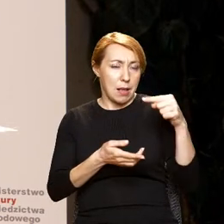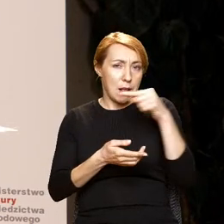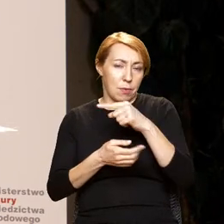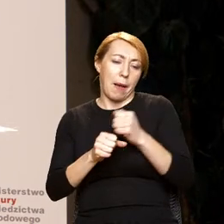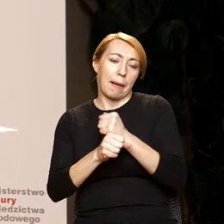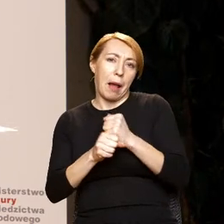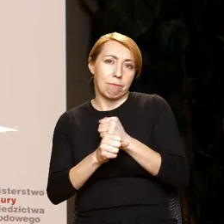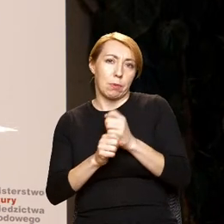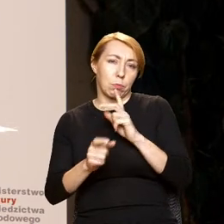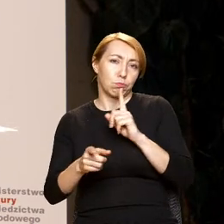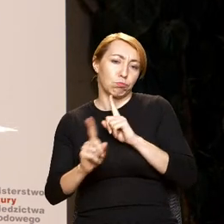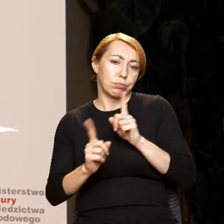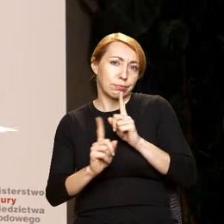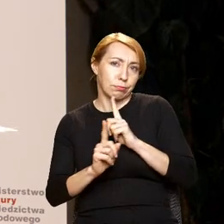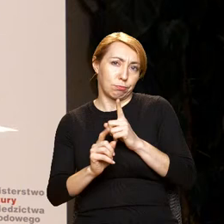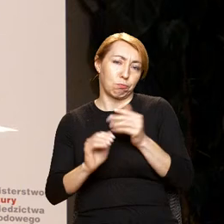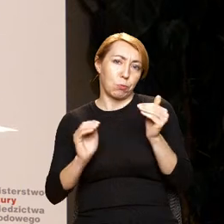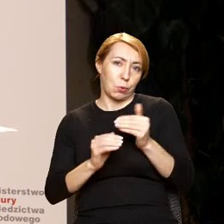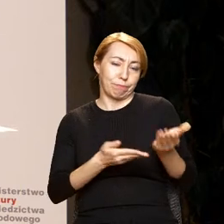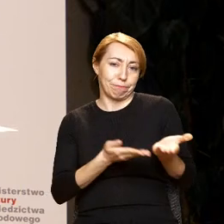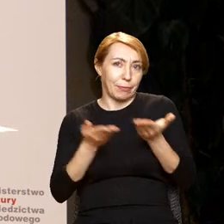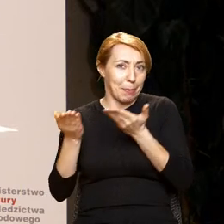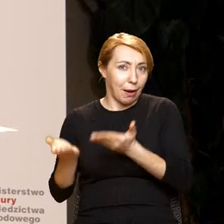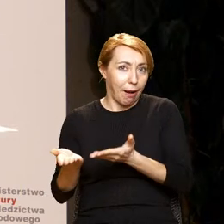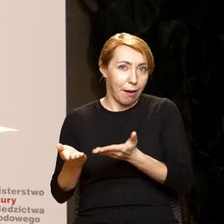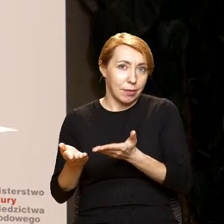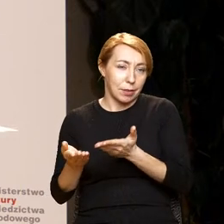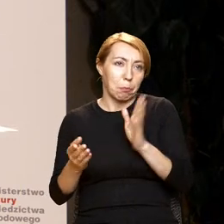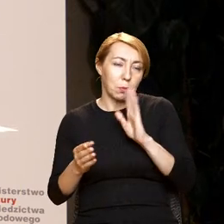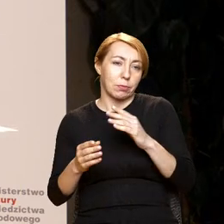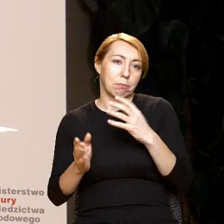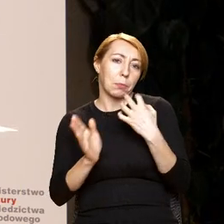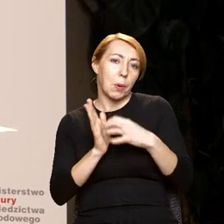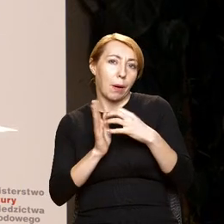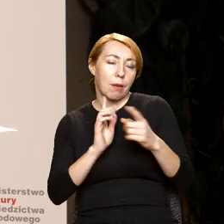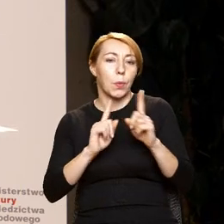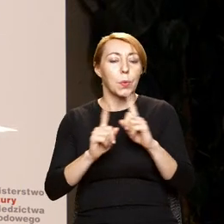kawie i drobnym poczęstunku. Zapraszamy do snucia